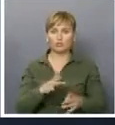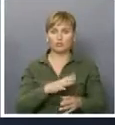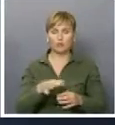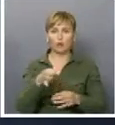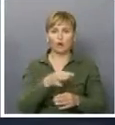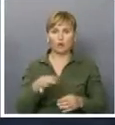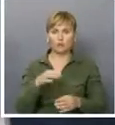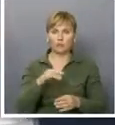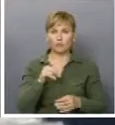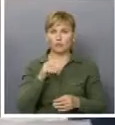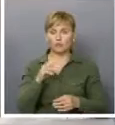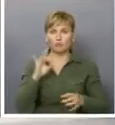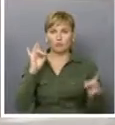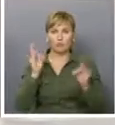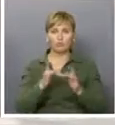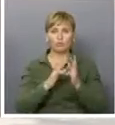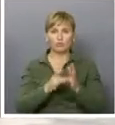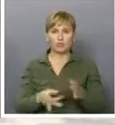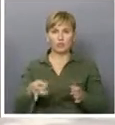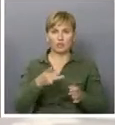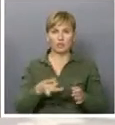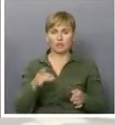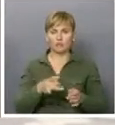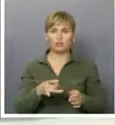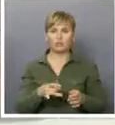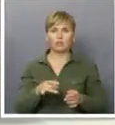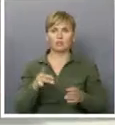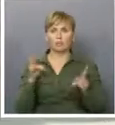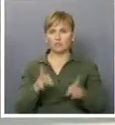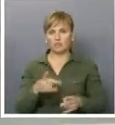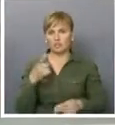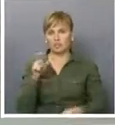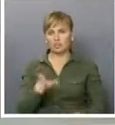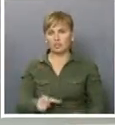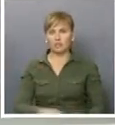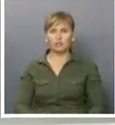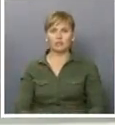острове Пхукет в популярном туристическом районе Патонг. Пострадал 1 человек.